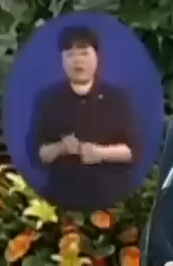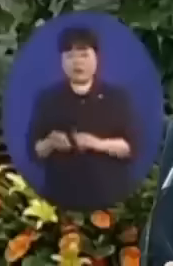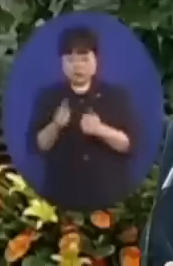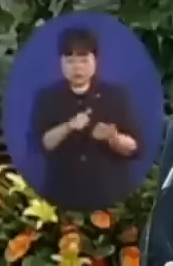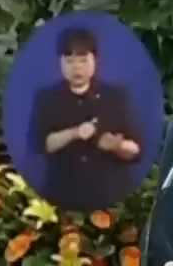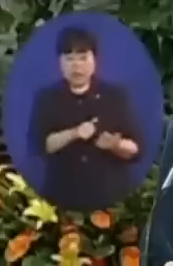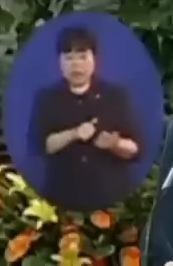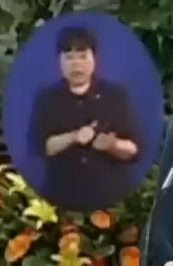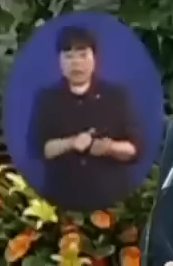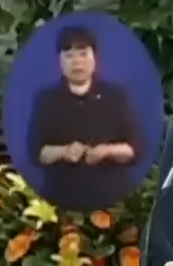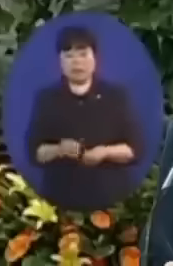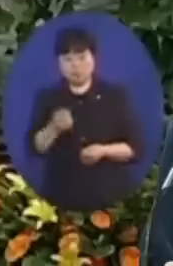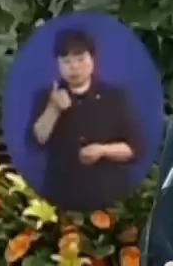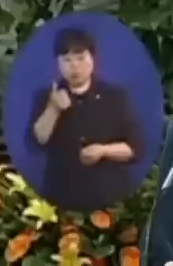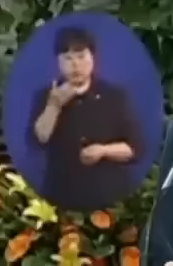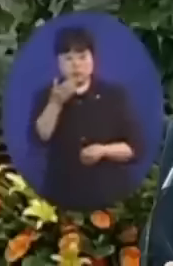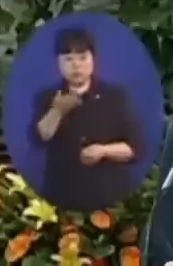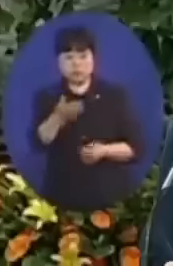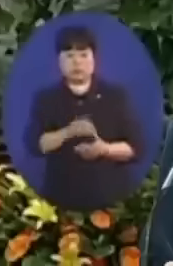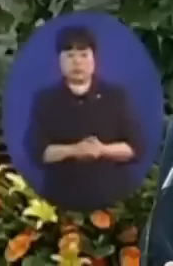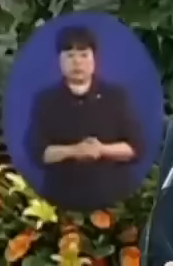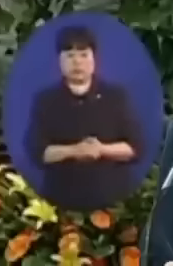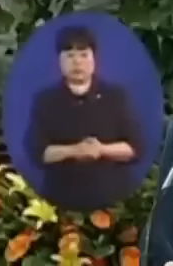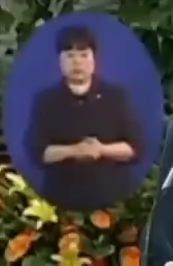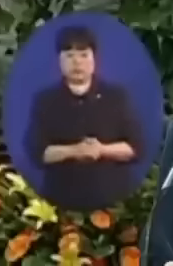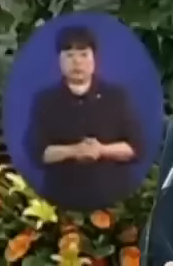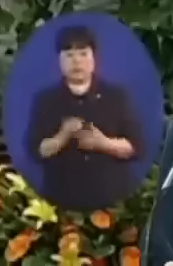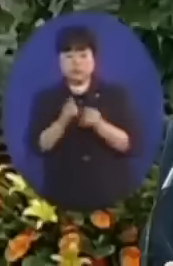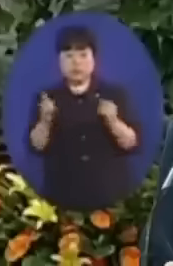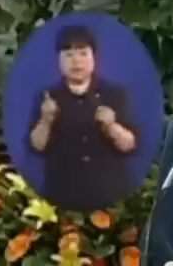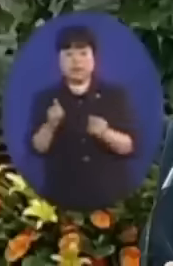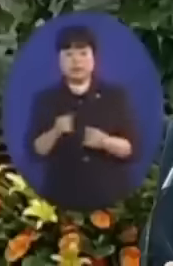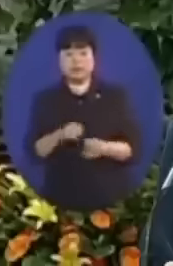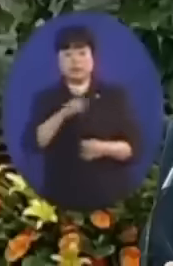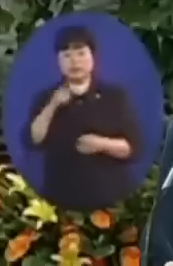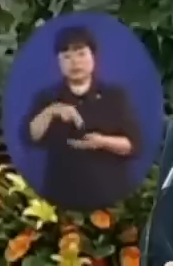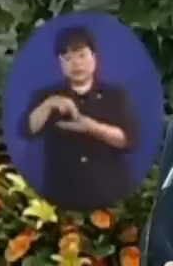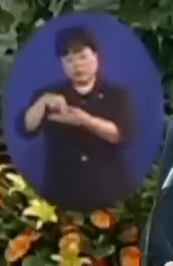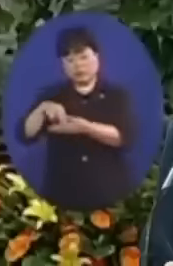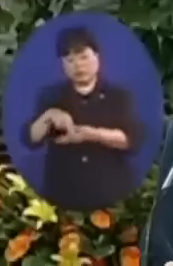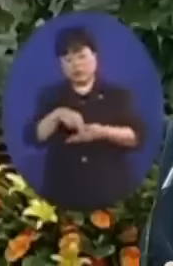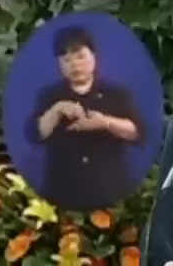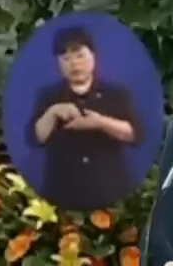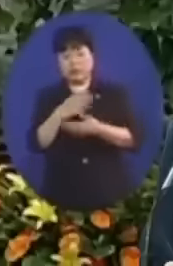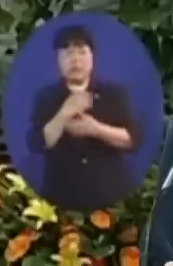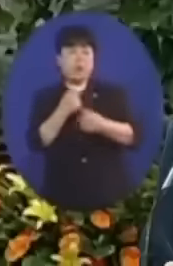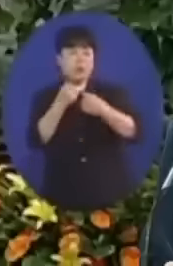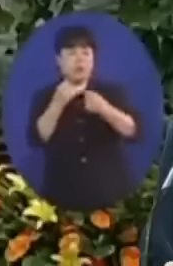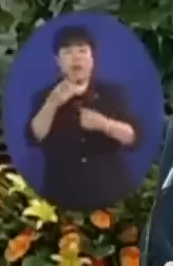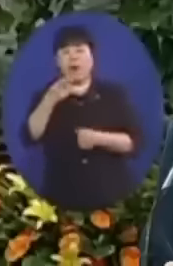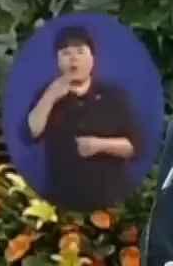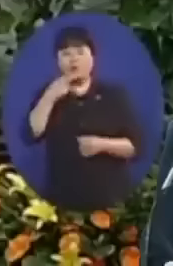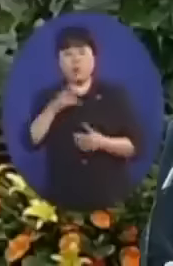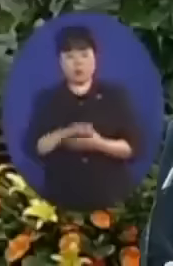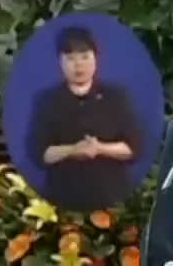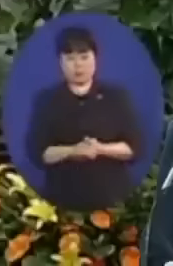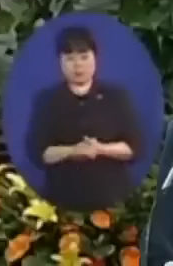사망률이 낮은 한편 구성원들이 각각 고립되어 있을수록 건강은 더